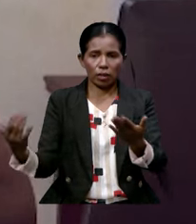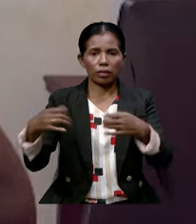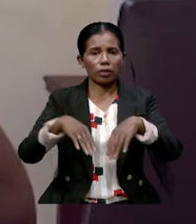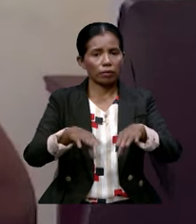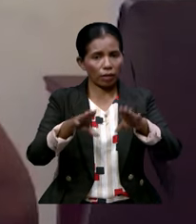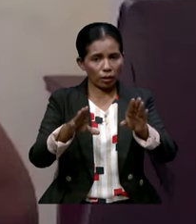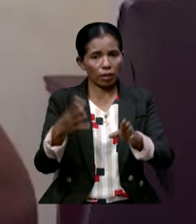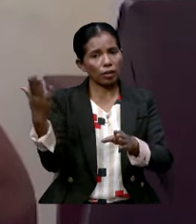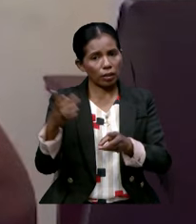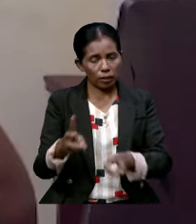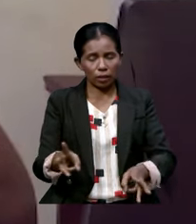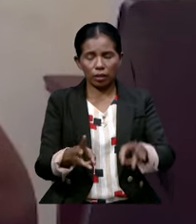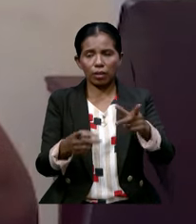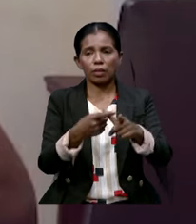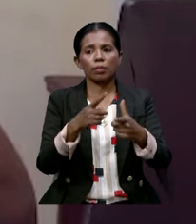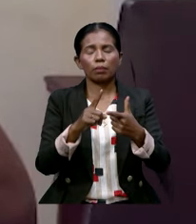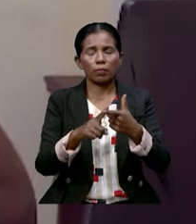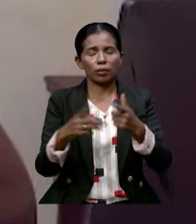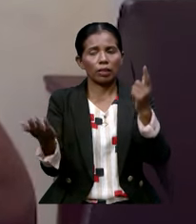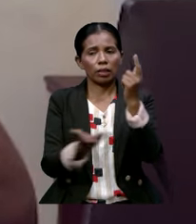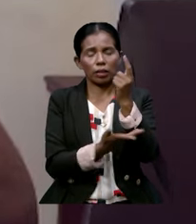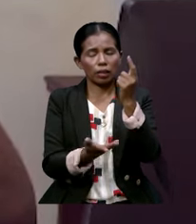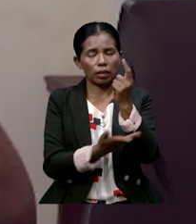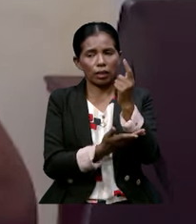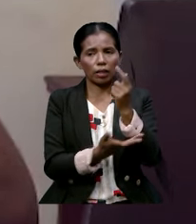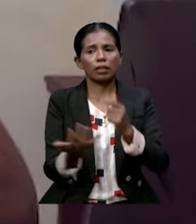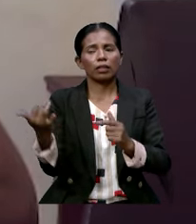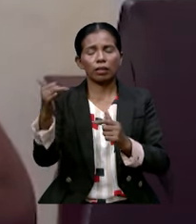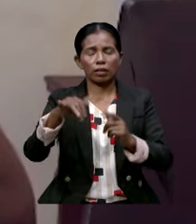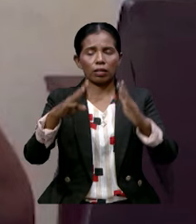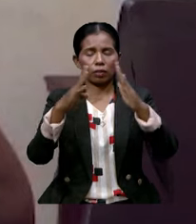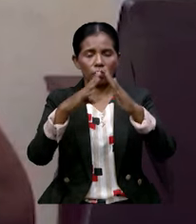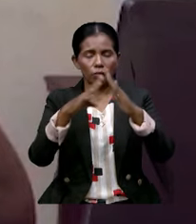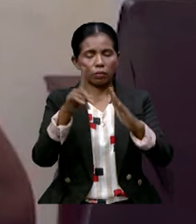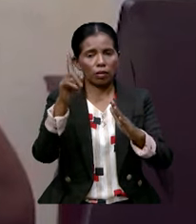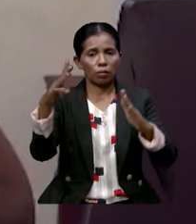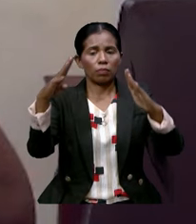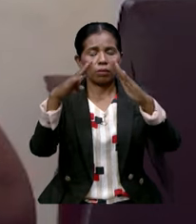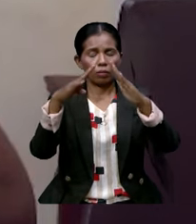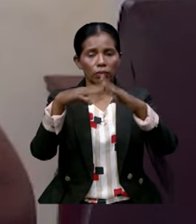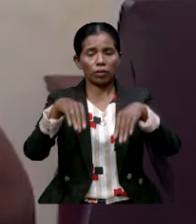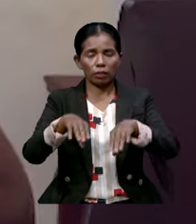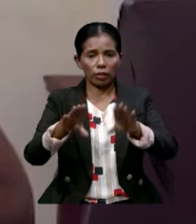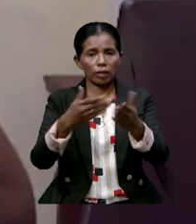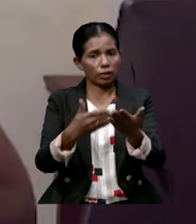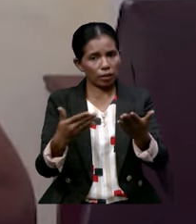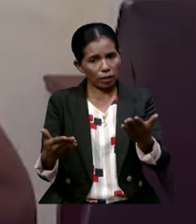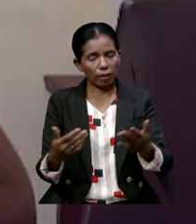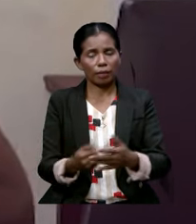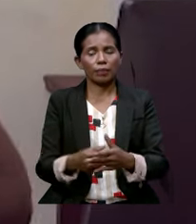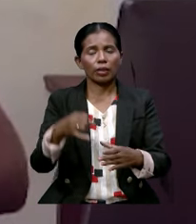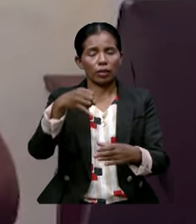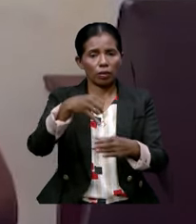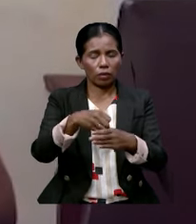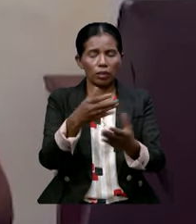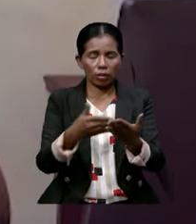ini, nomo surita istraga sirnya uma oa nebe sir halo luri rai sesama. Inklui sirnya produtu